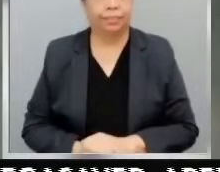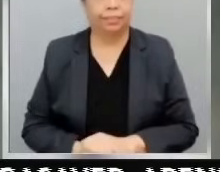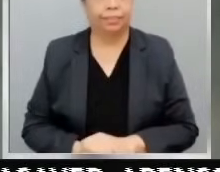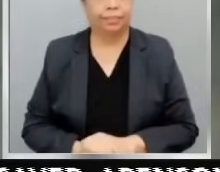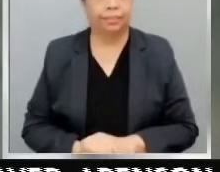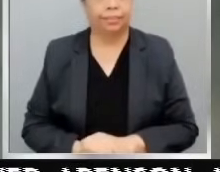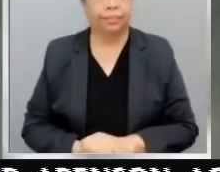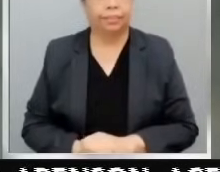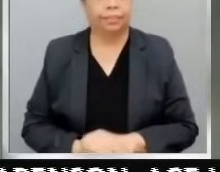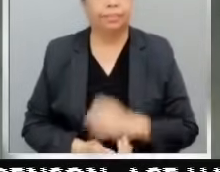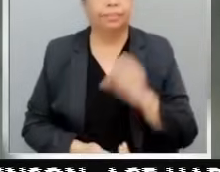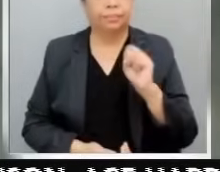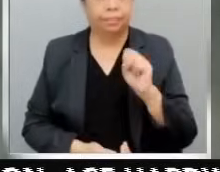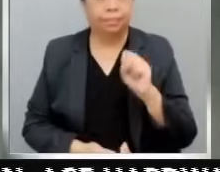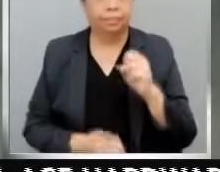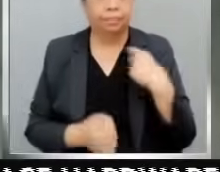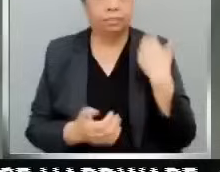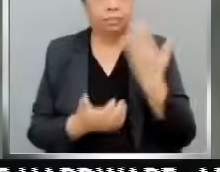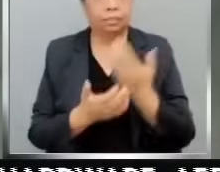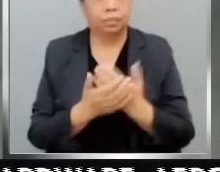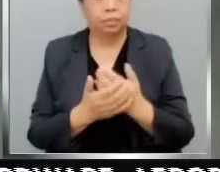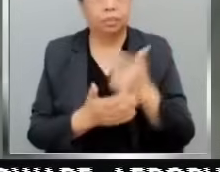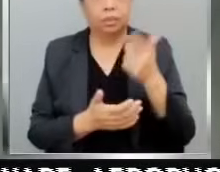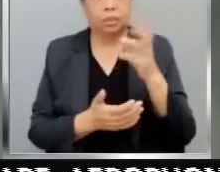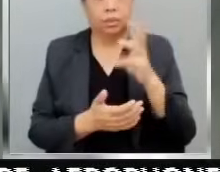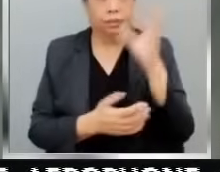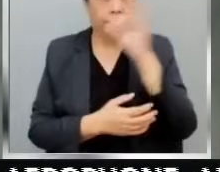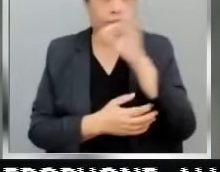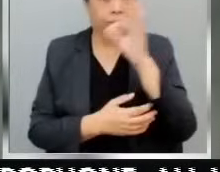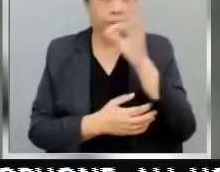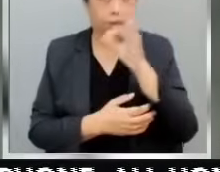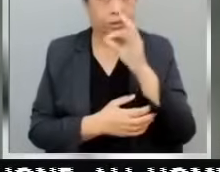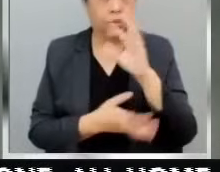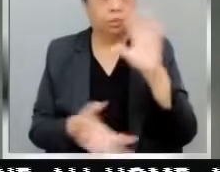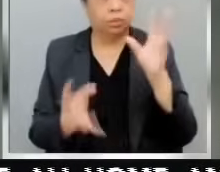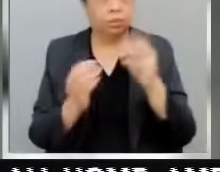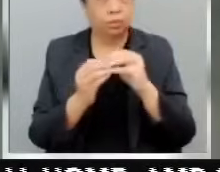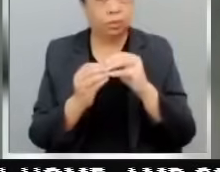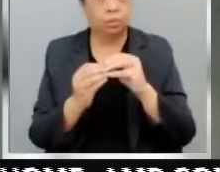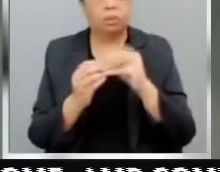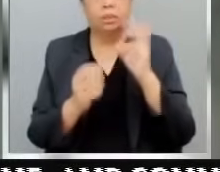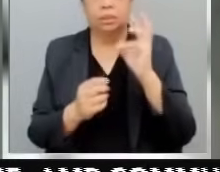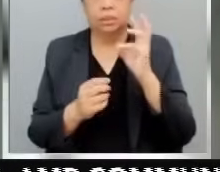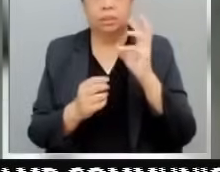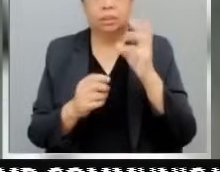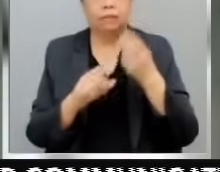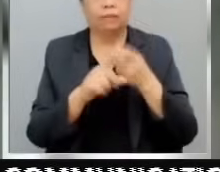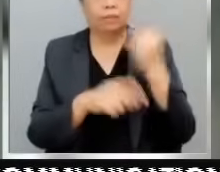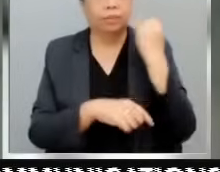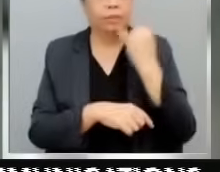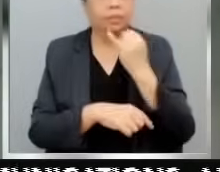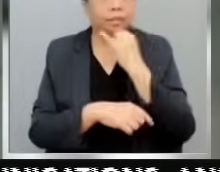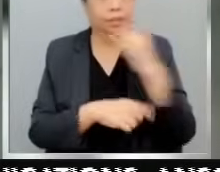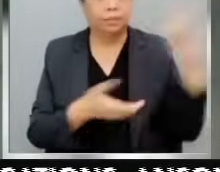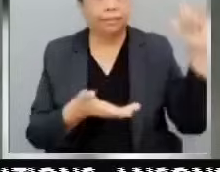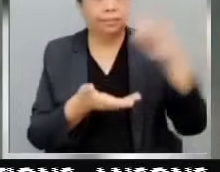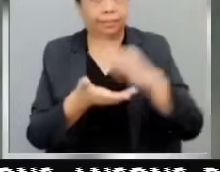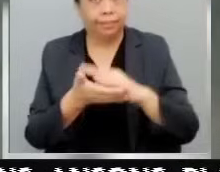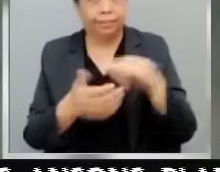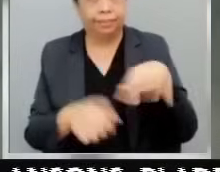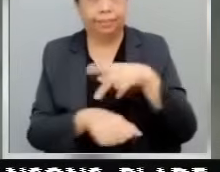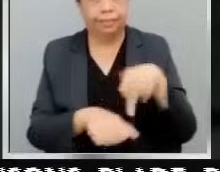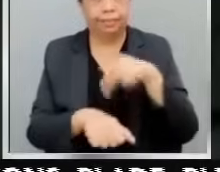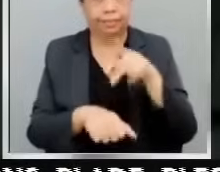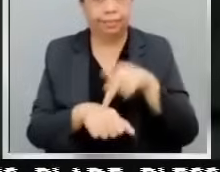Yes, Emil, sa pagdating nga ng 26 na Pinoy ay kabuuang 60 Pilipino na mula Israel ang nakabalik ng Pilipinas.